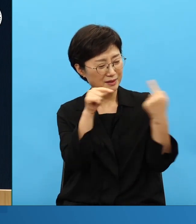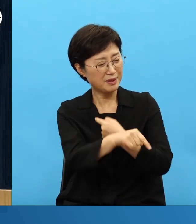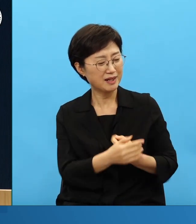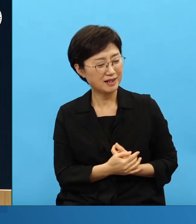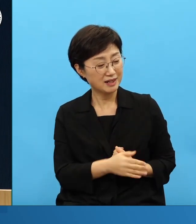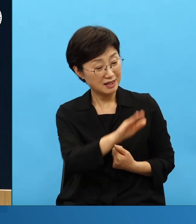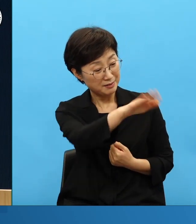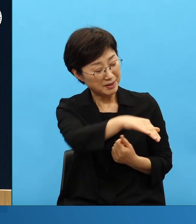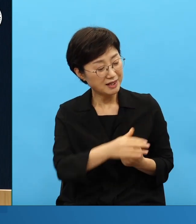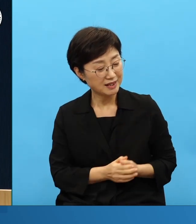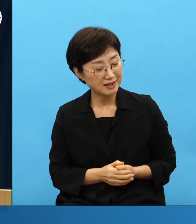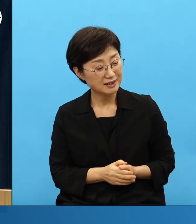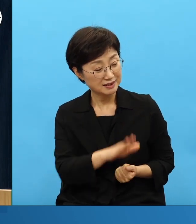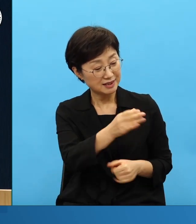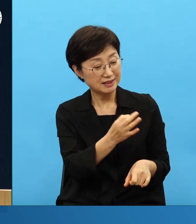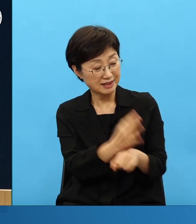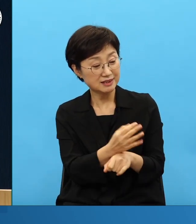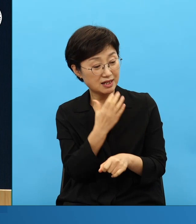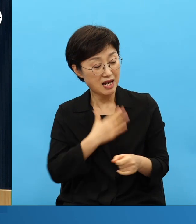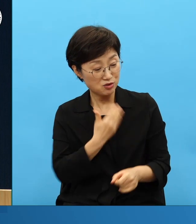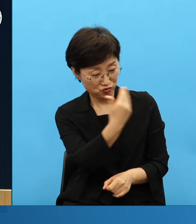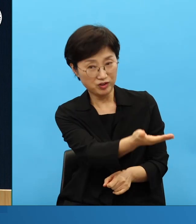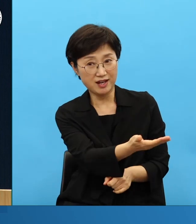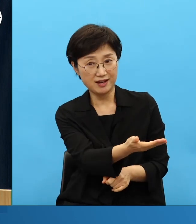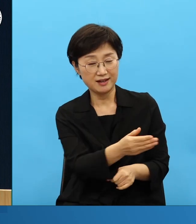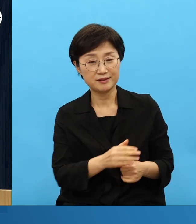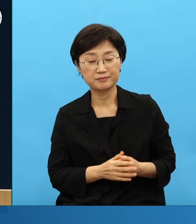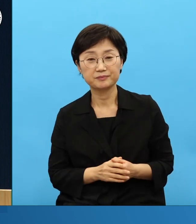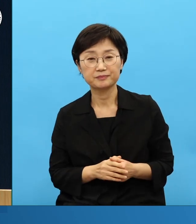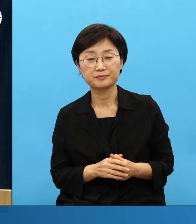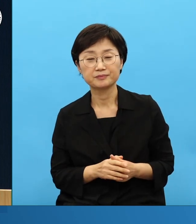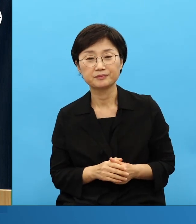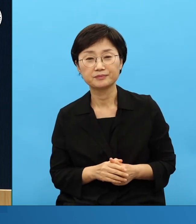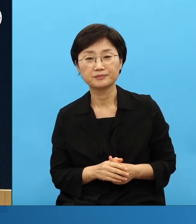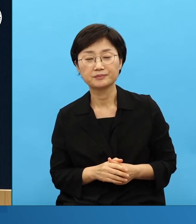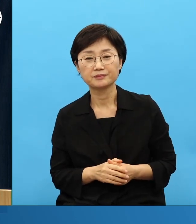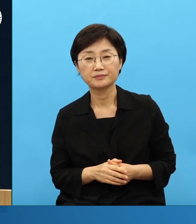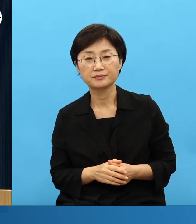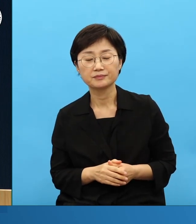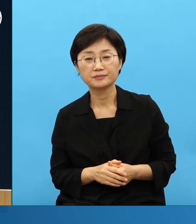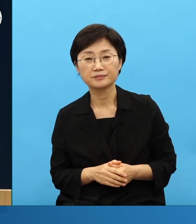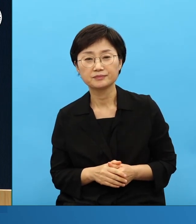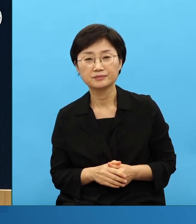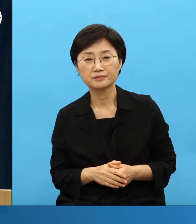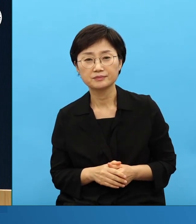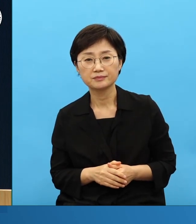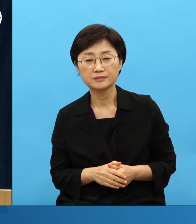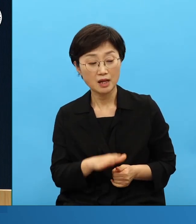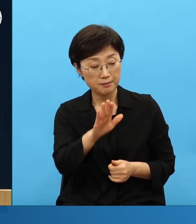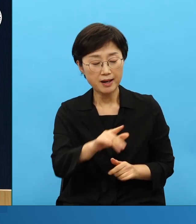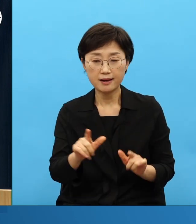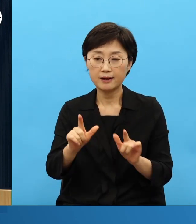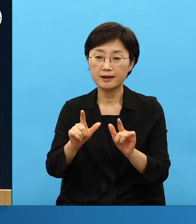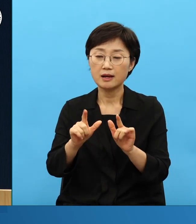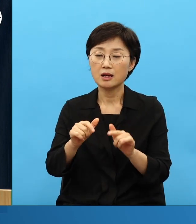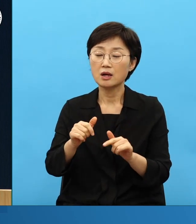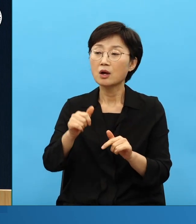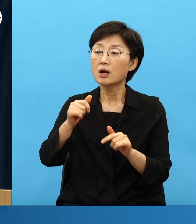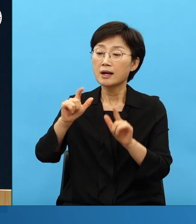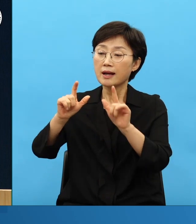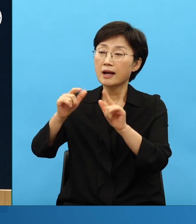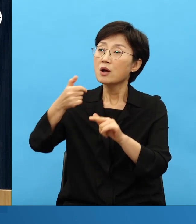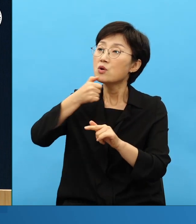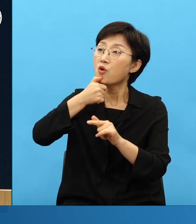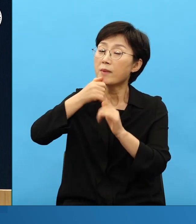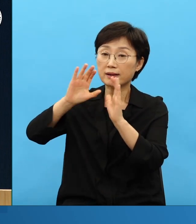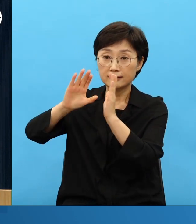보고 설교는 못하고 간단하게 얘기했어요. I couldn't give those people a sermon. I just spoke to them very in simple terms. 태양신을 섬기던 사람들이